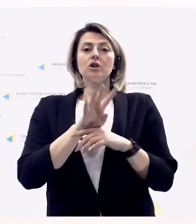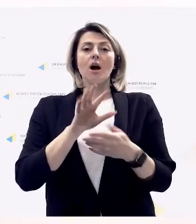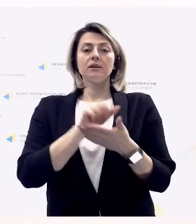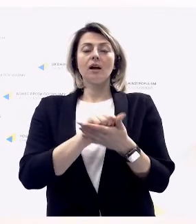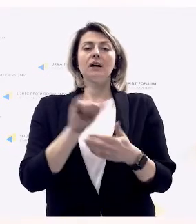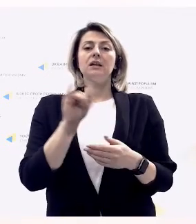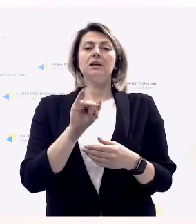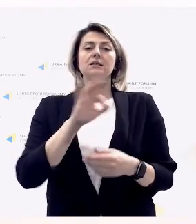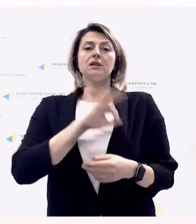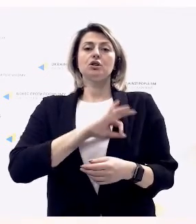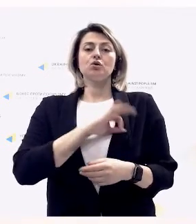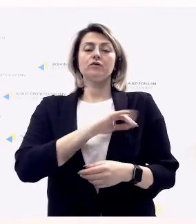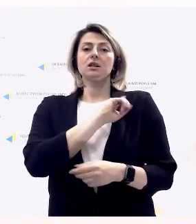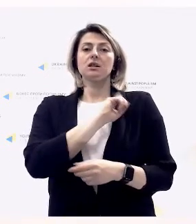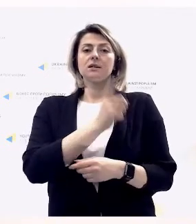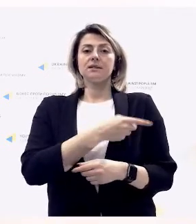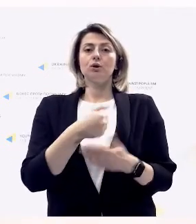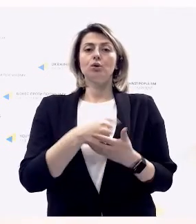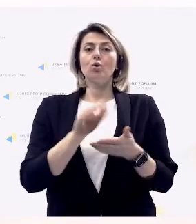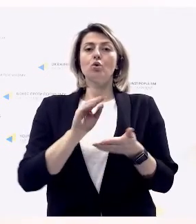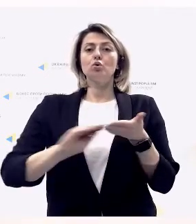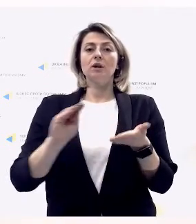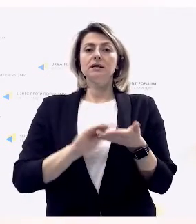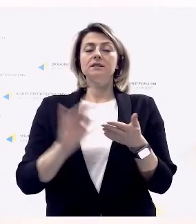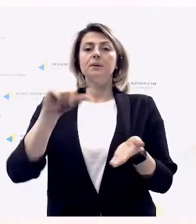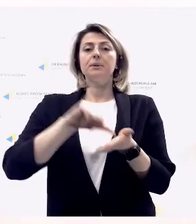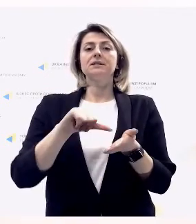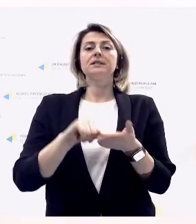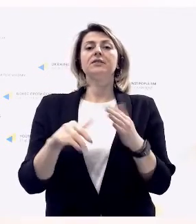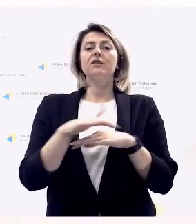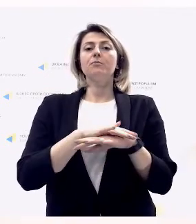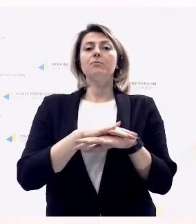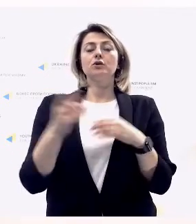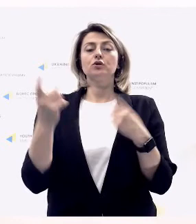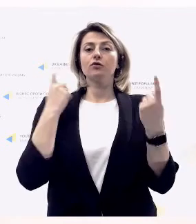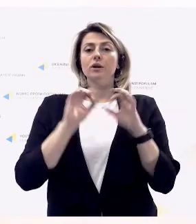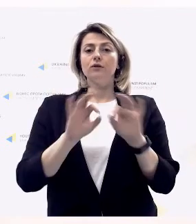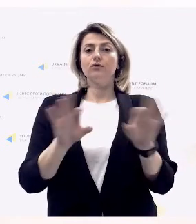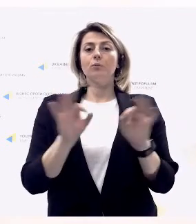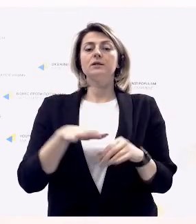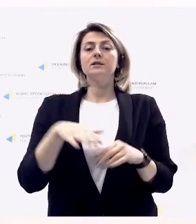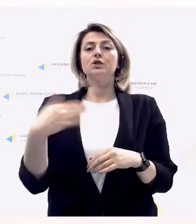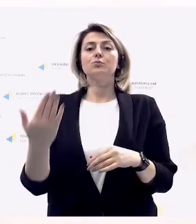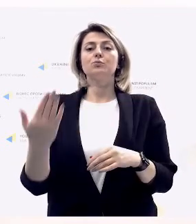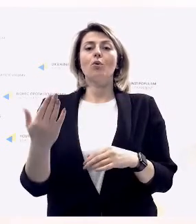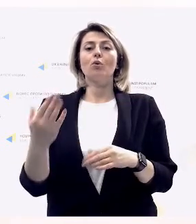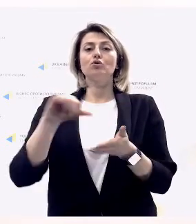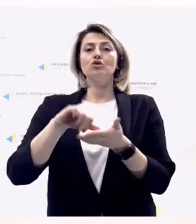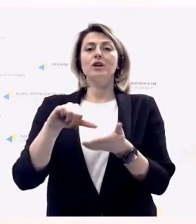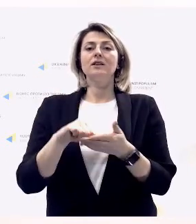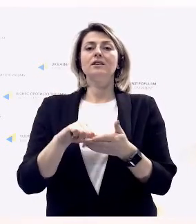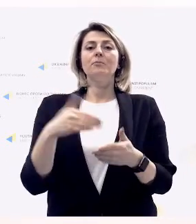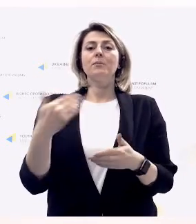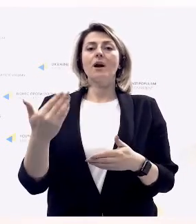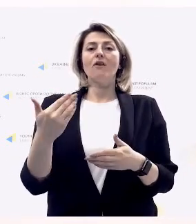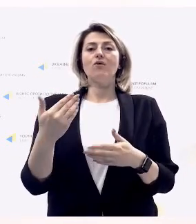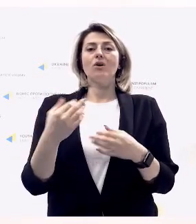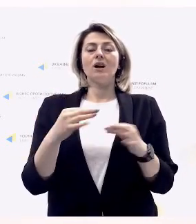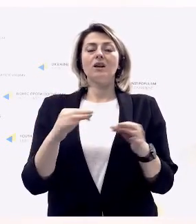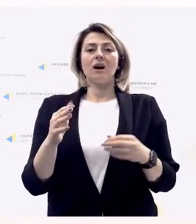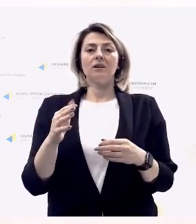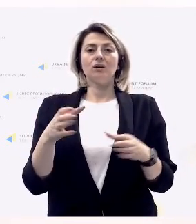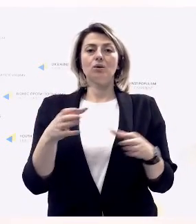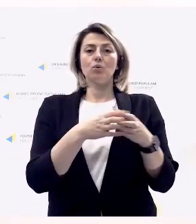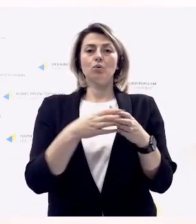сили до журналістів і представників засобів масової інформації з боку членів праворадикальних угруповань, а так само